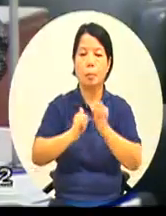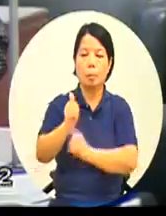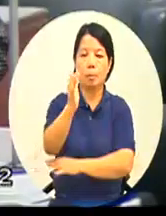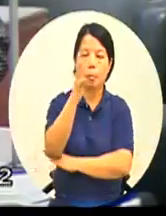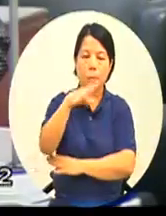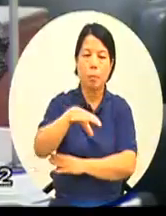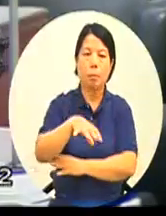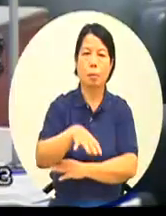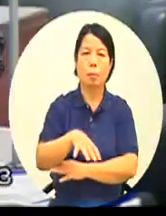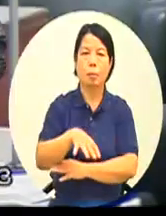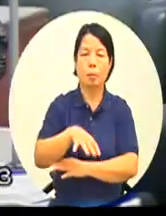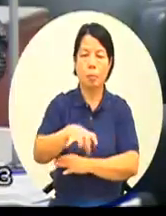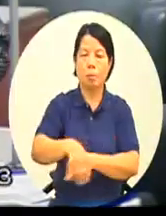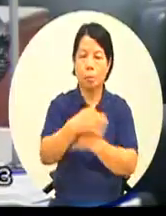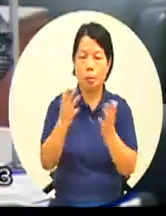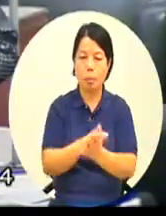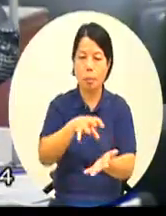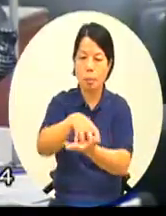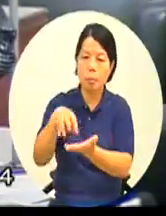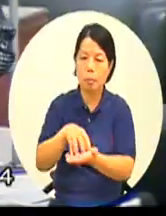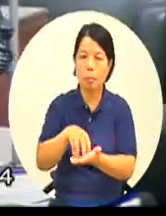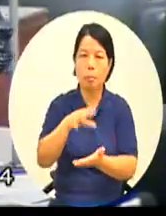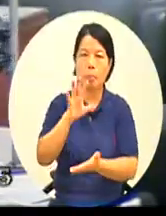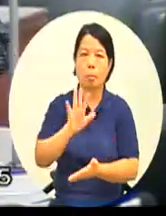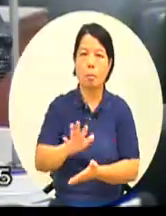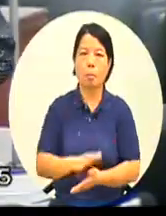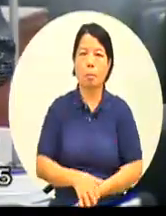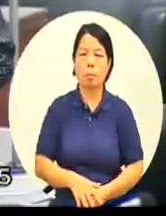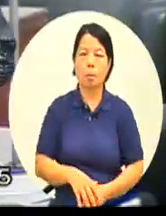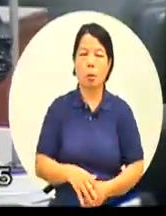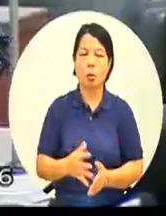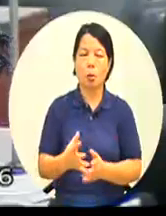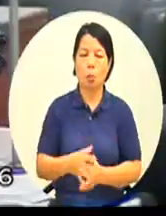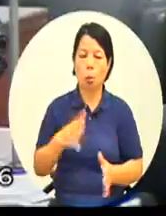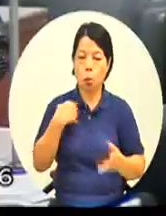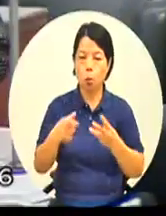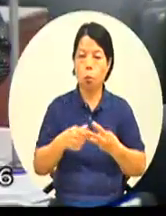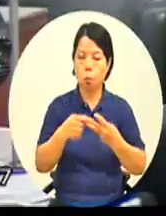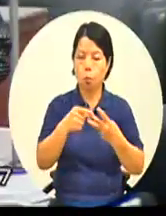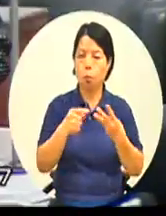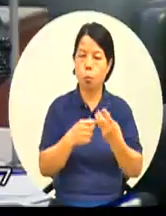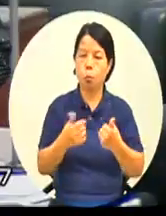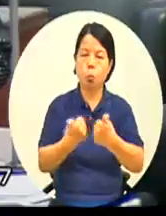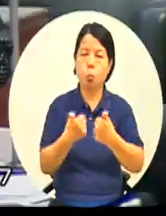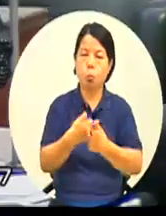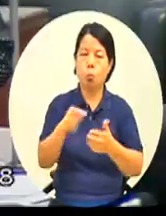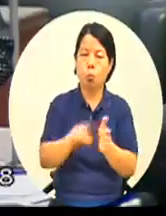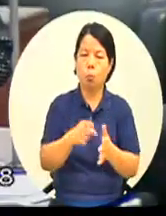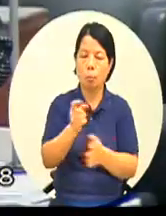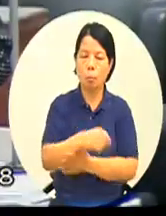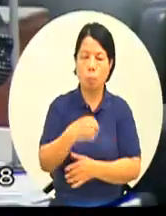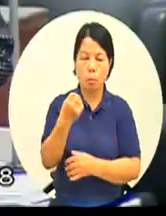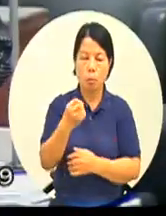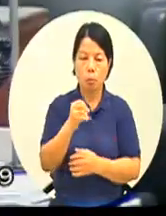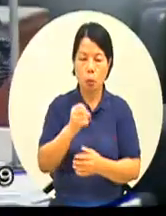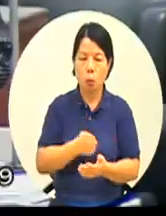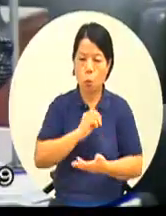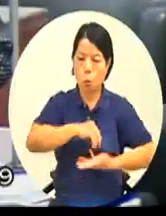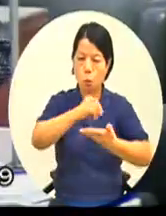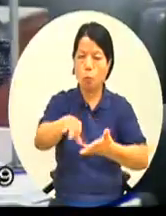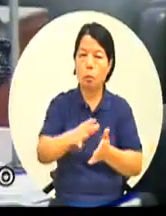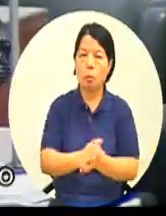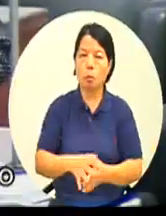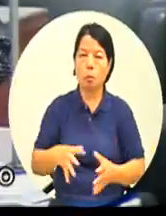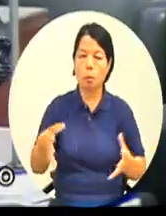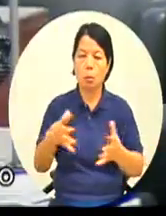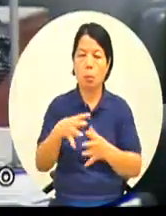侣证这样的东西。那我想我在前几个会期我相信你应该有听到我针对所谓的同志伴